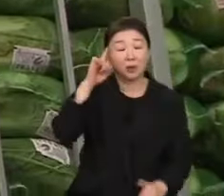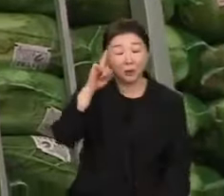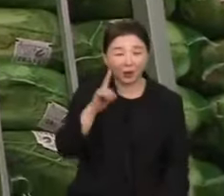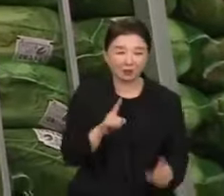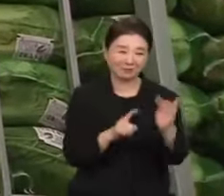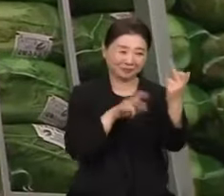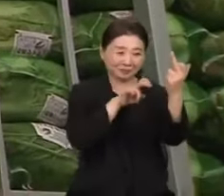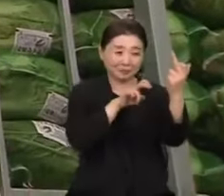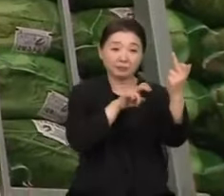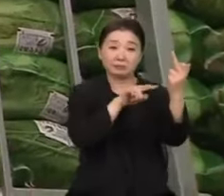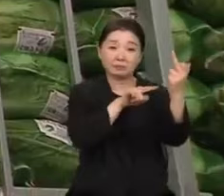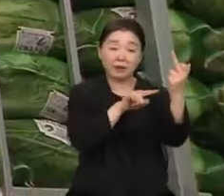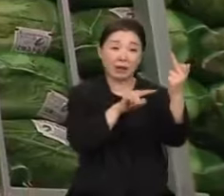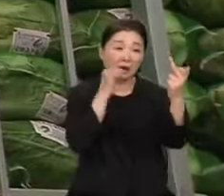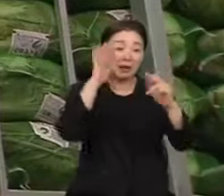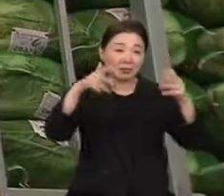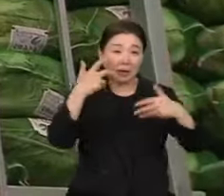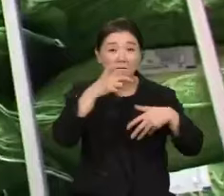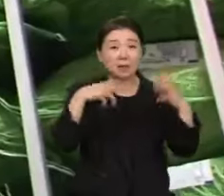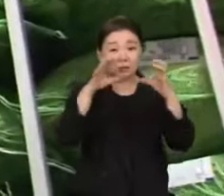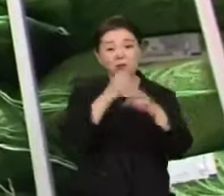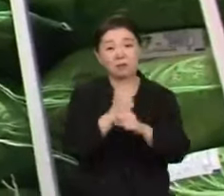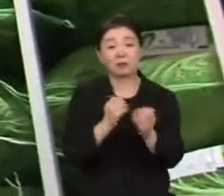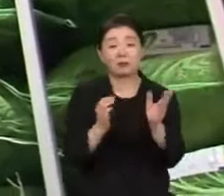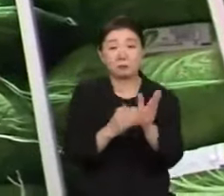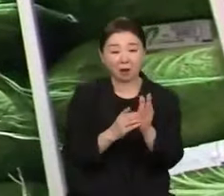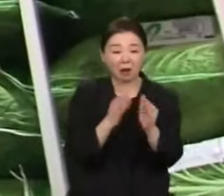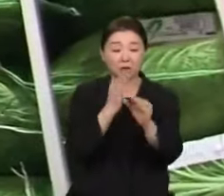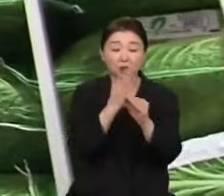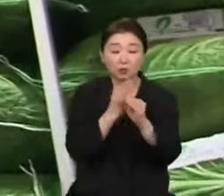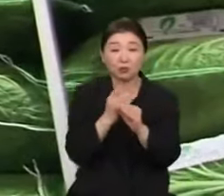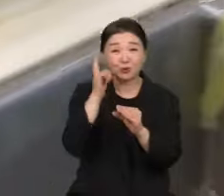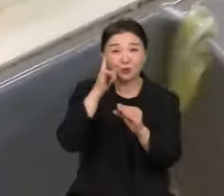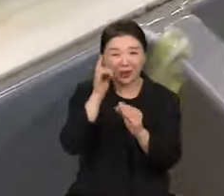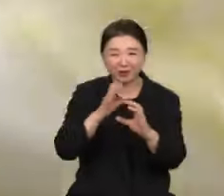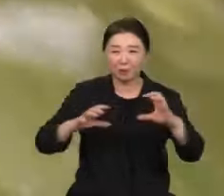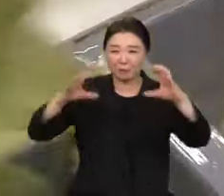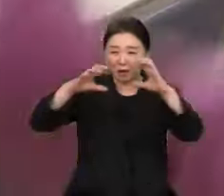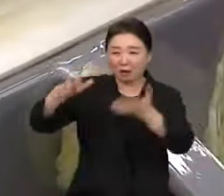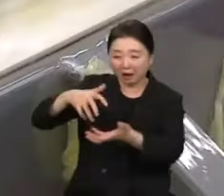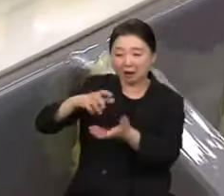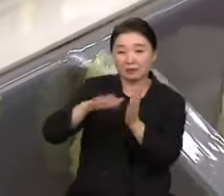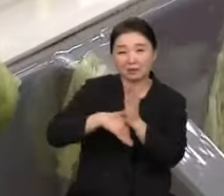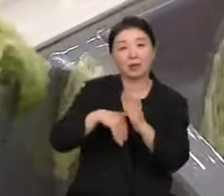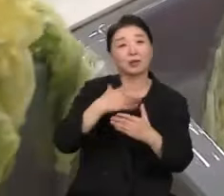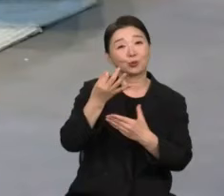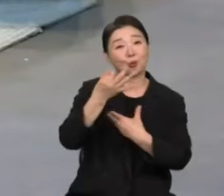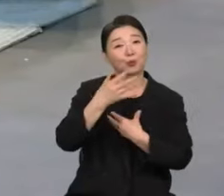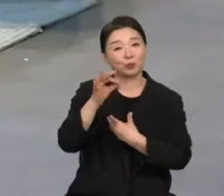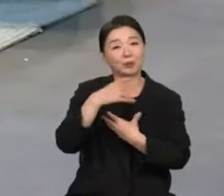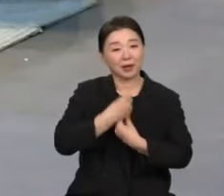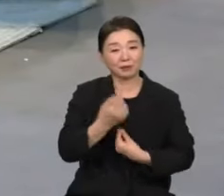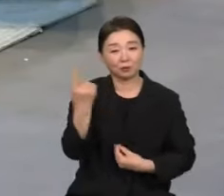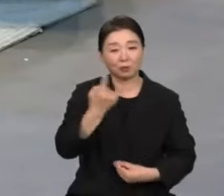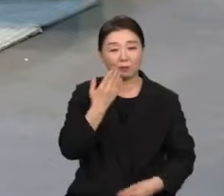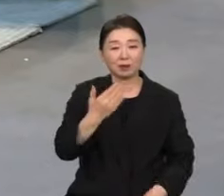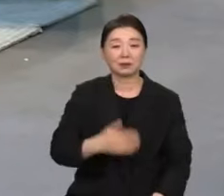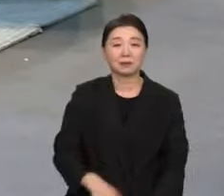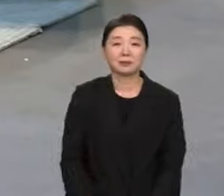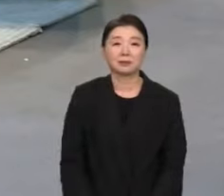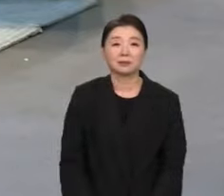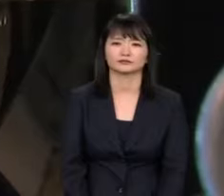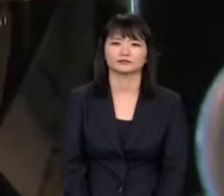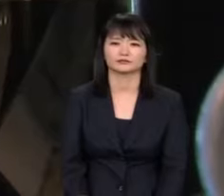시작되고 중순에 산지가 더 늘면 어느 정도 가격이 안정될 걸로 내다봤습니다. JTBC 조보경입니다.